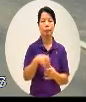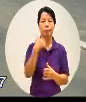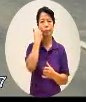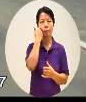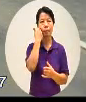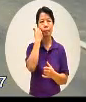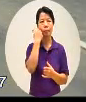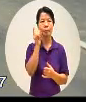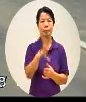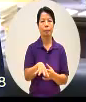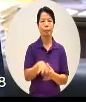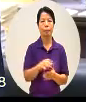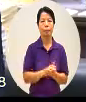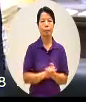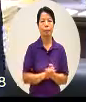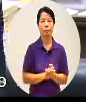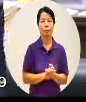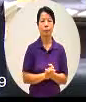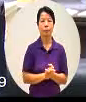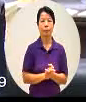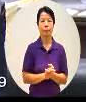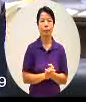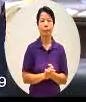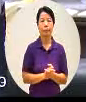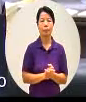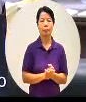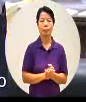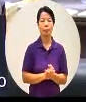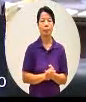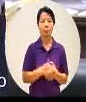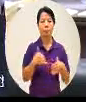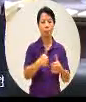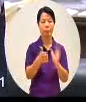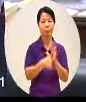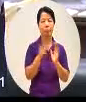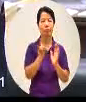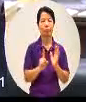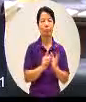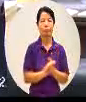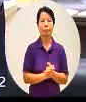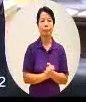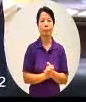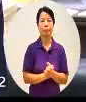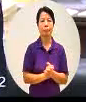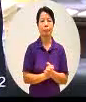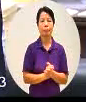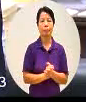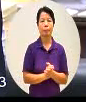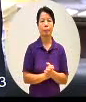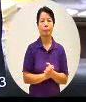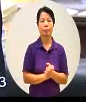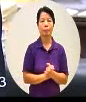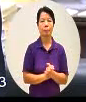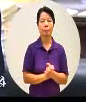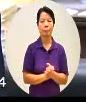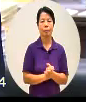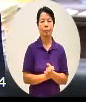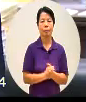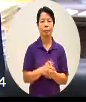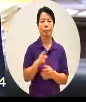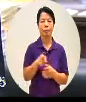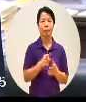啊？啊， 公务局长， 我相信应该你们知道啦。公务局长，这个一大二路啦，要用二修一条路